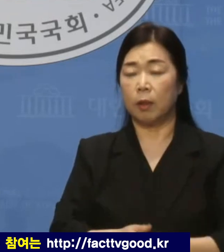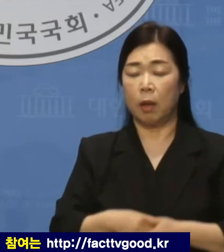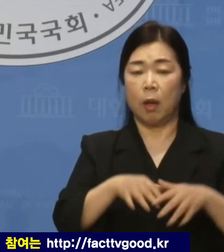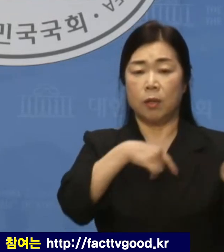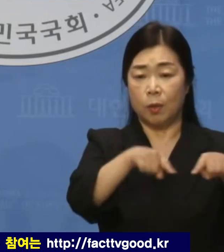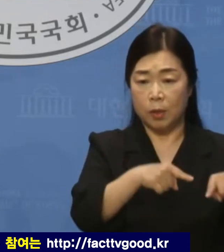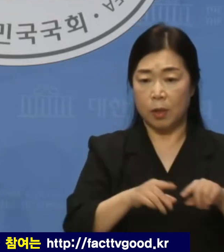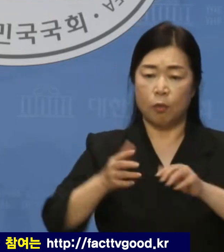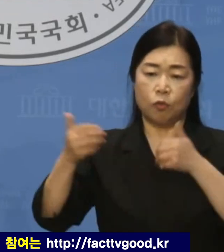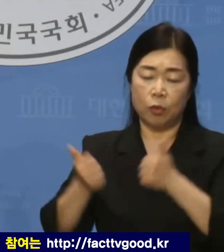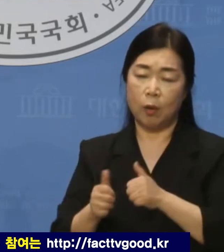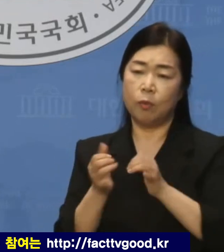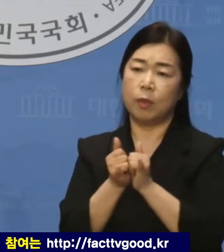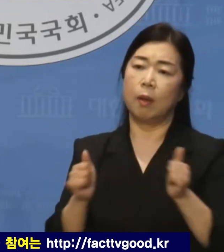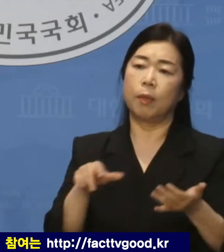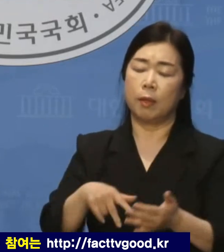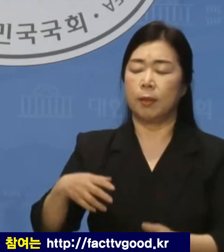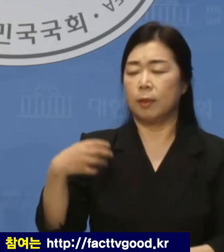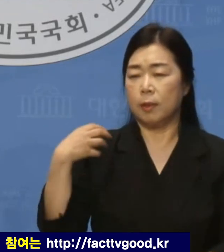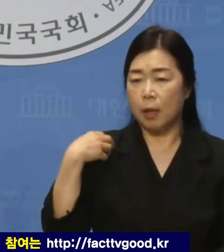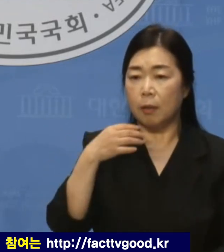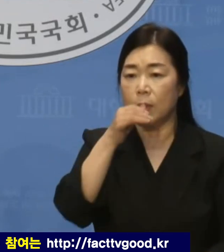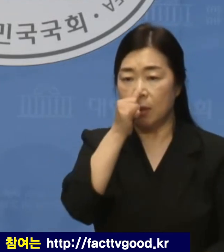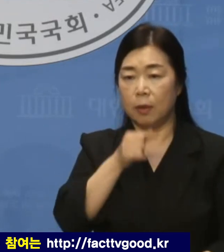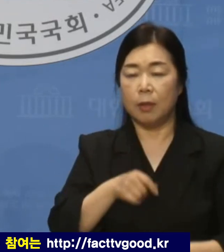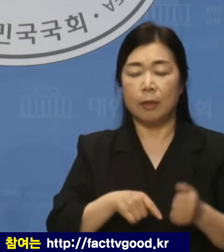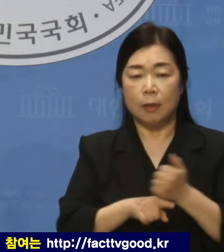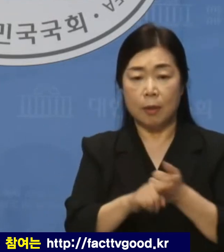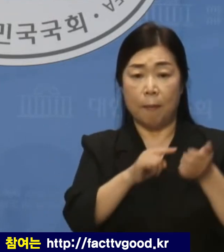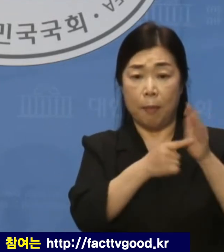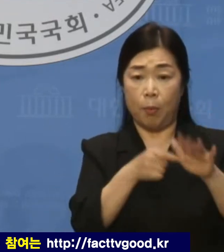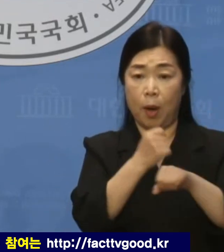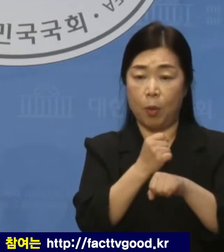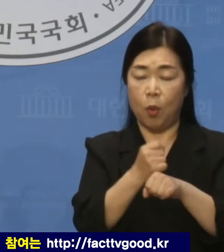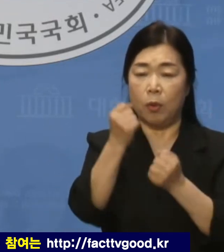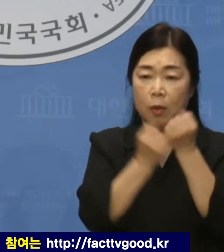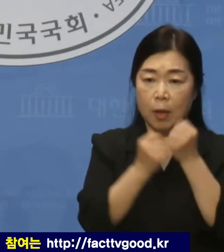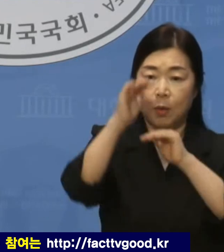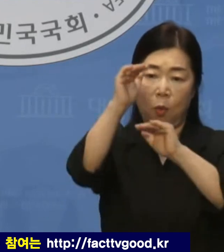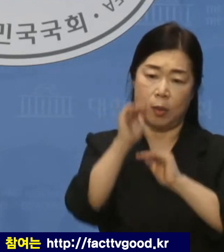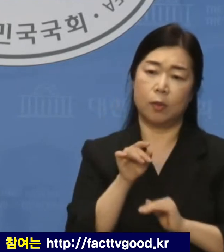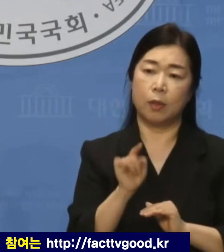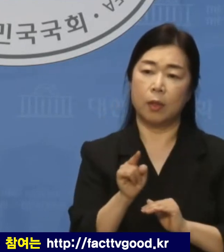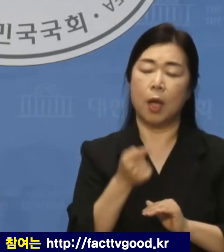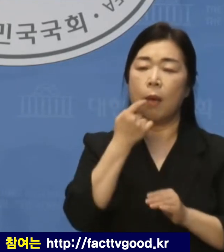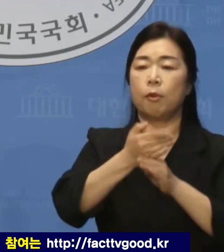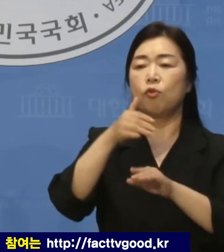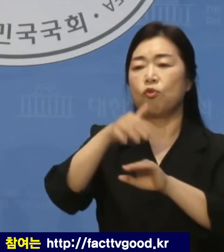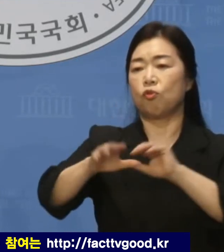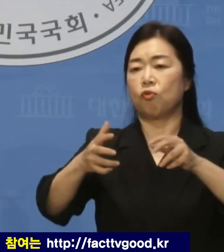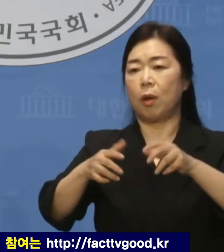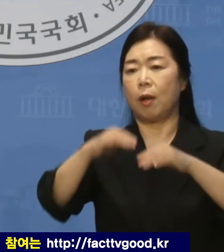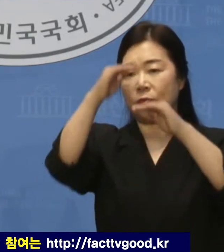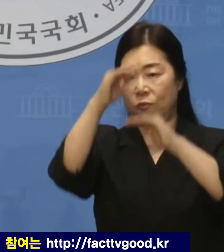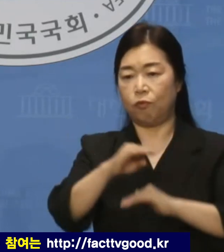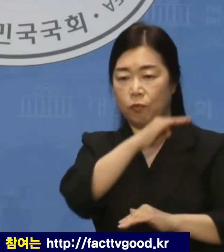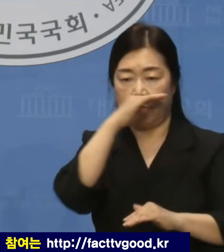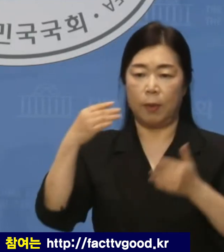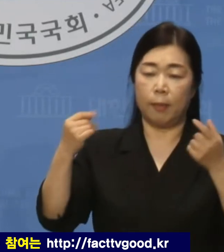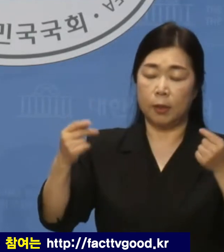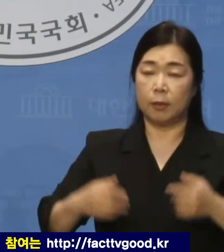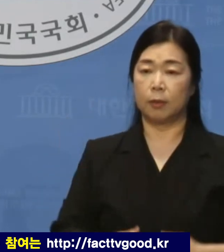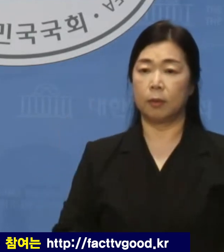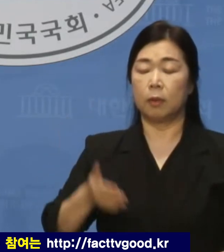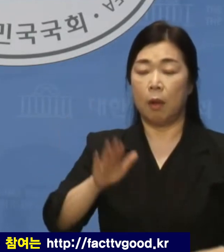정치가 그리고 국회가 국민들 앞에서 책임 있게 뜻을 밝히고 이를 설득하는 것이 민주주의 국가의